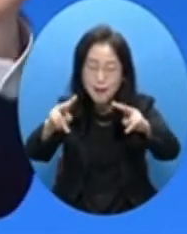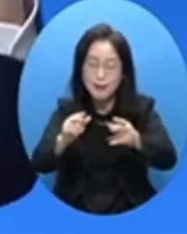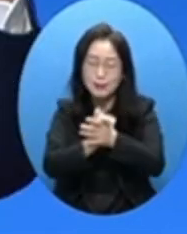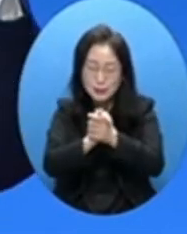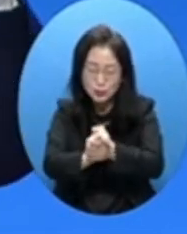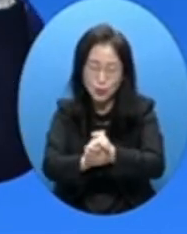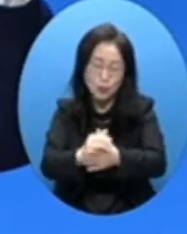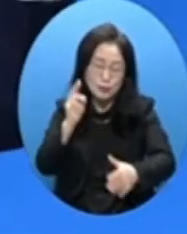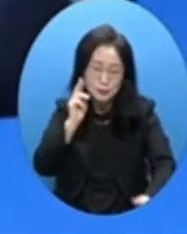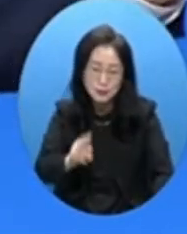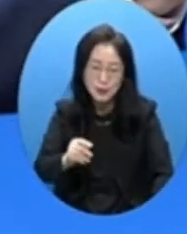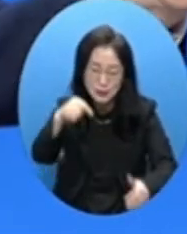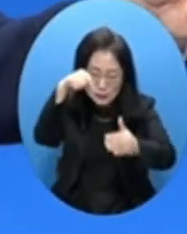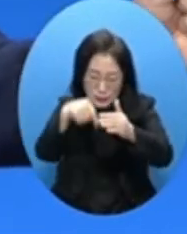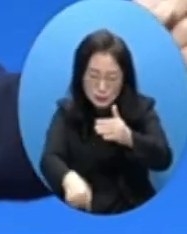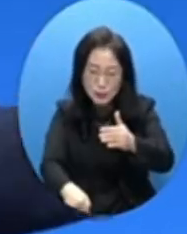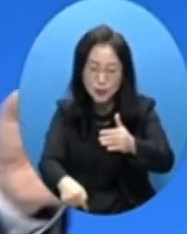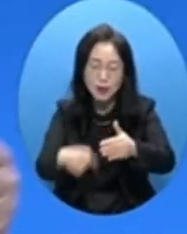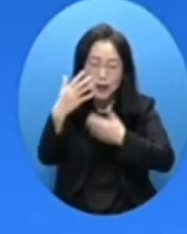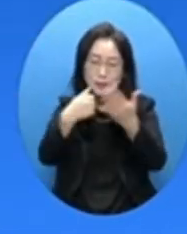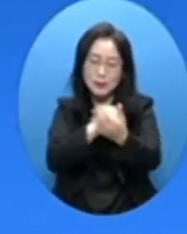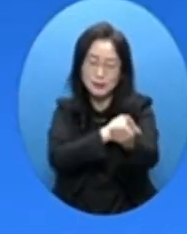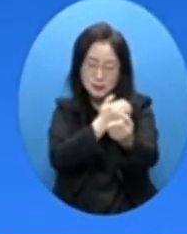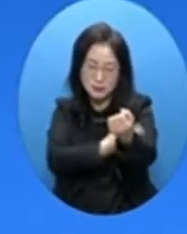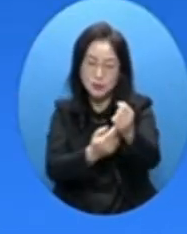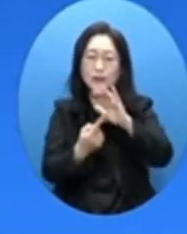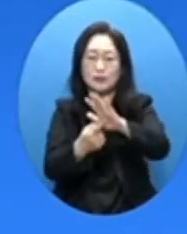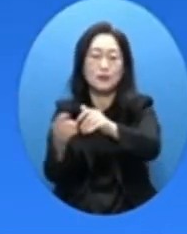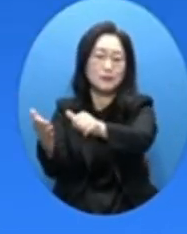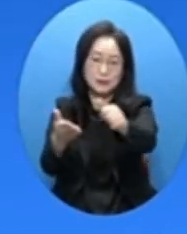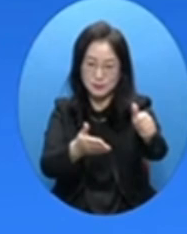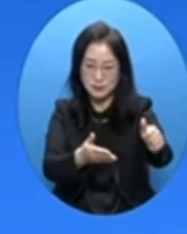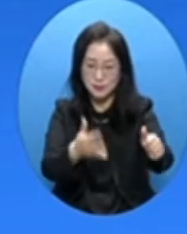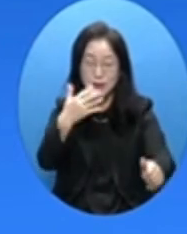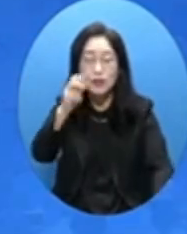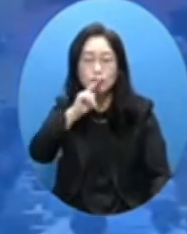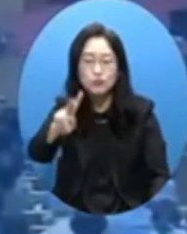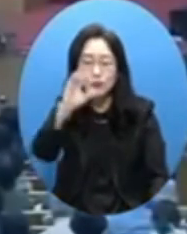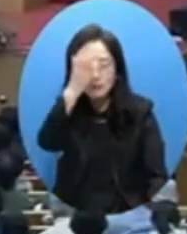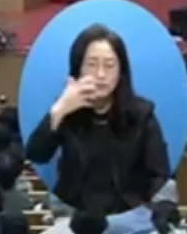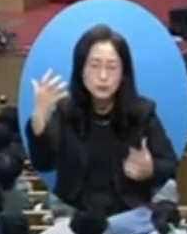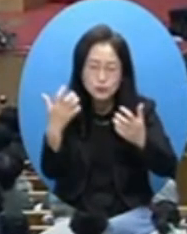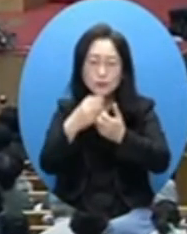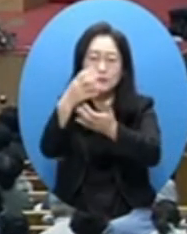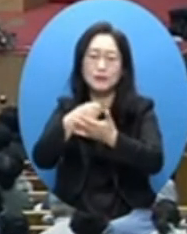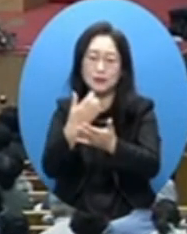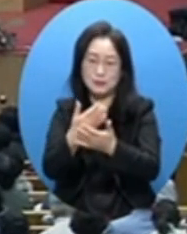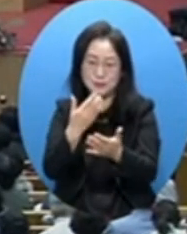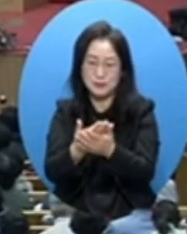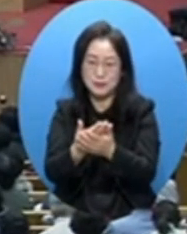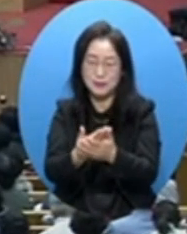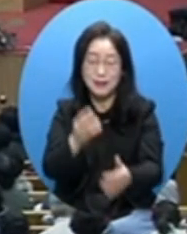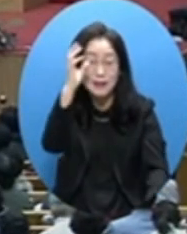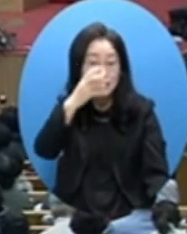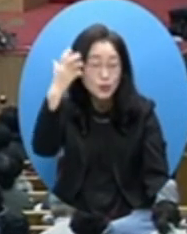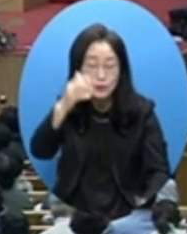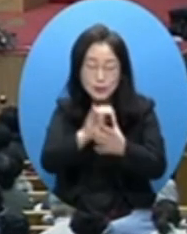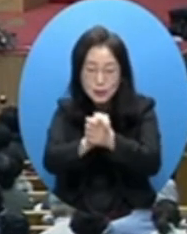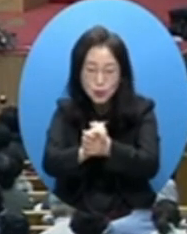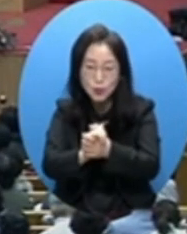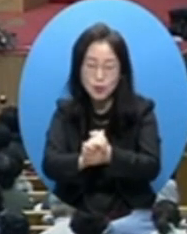하나님의 능력이 우리를 통해서 나타날 되기를 바랍니다 주여 우리의 성령으로 충만케 하여 주어서 성령으로 우리가 기도하고